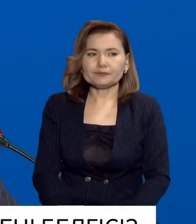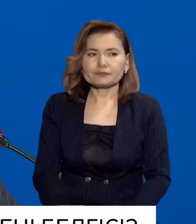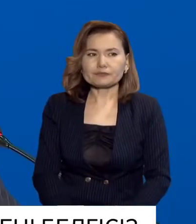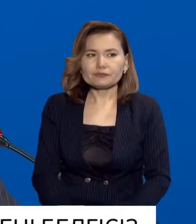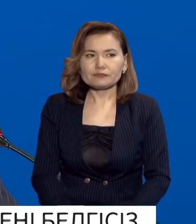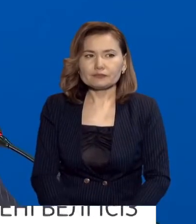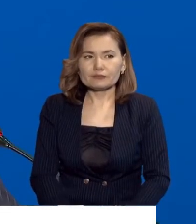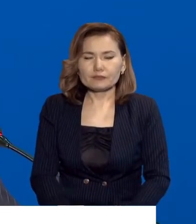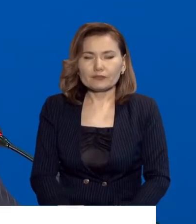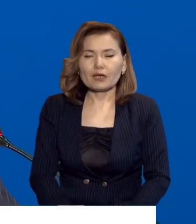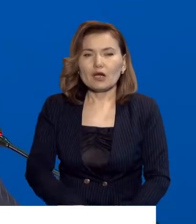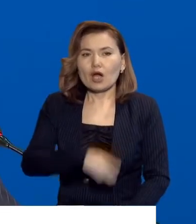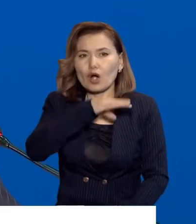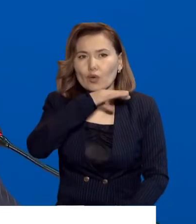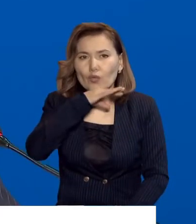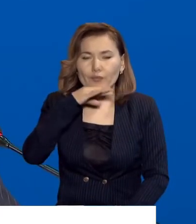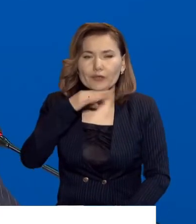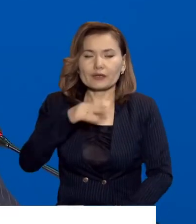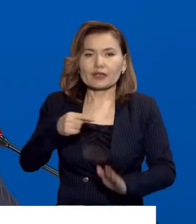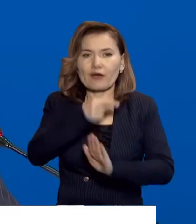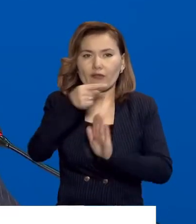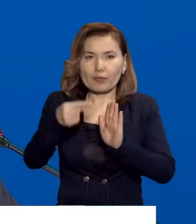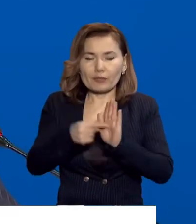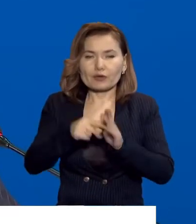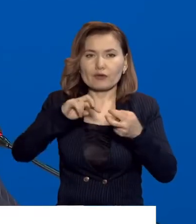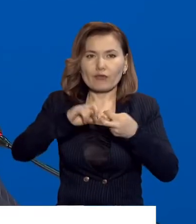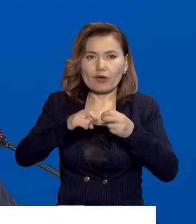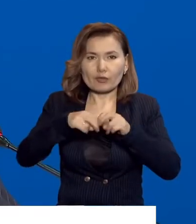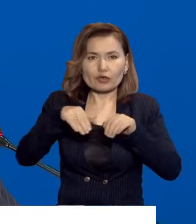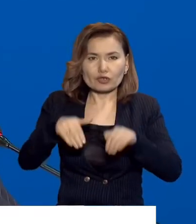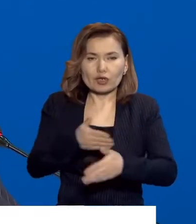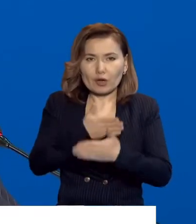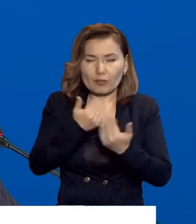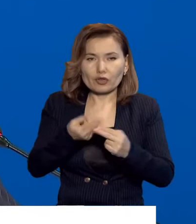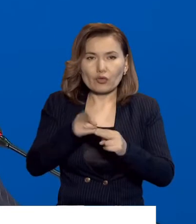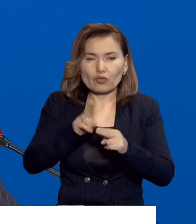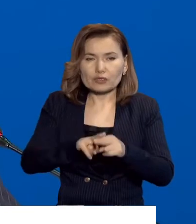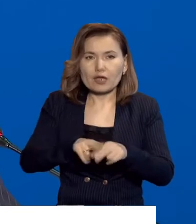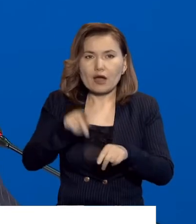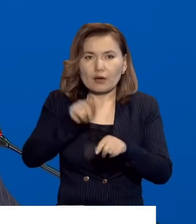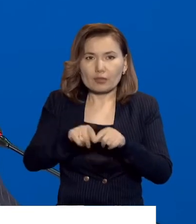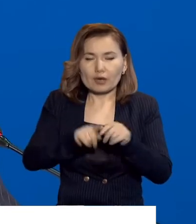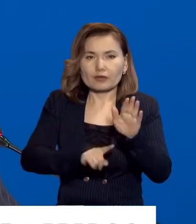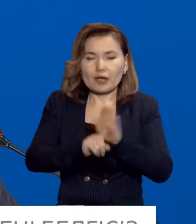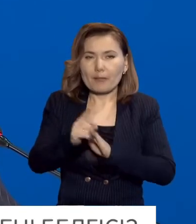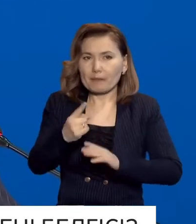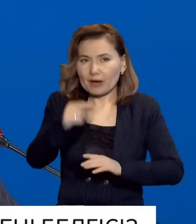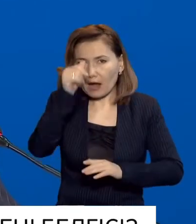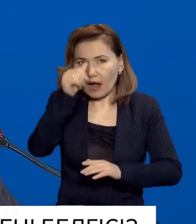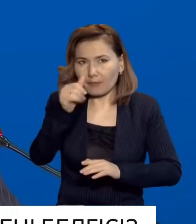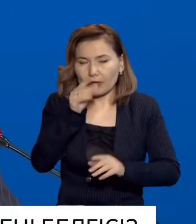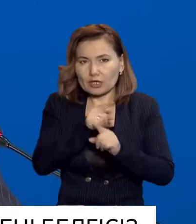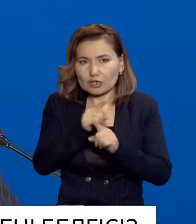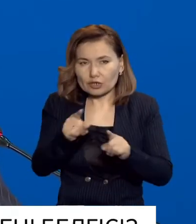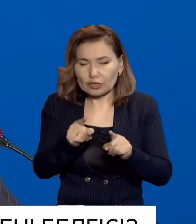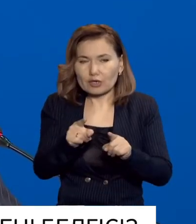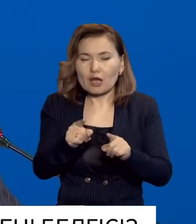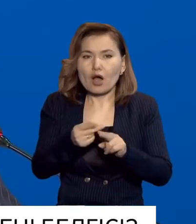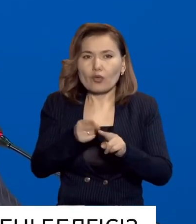Шешілмеген көп мәселелер бар. Біз қазір бар мәліметті жинап отырмыз. Бір аптаның ішінде жинап, 9-ы күні